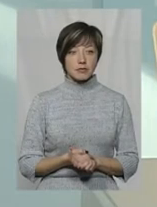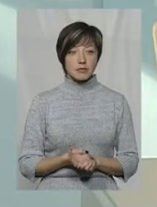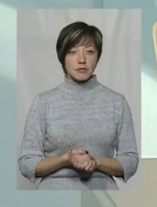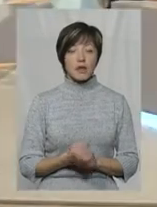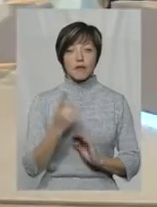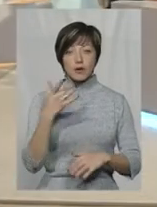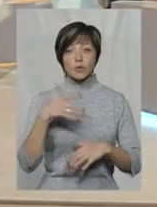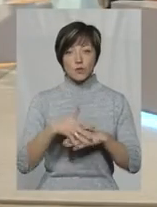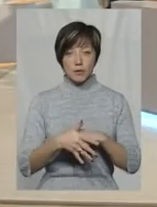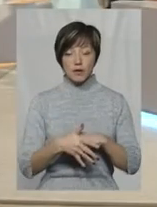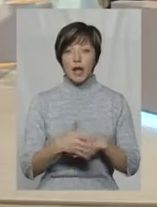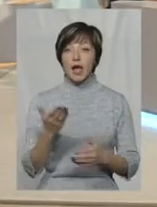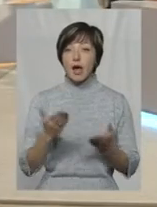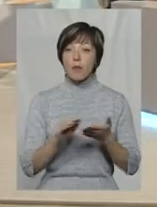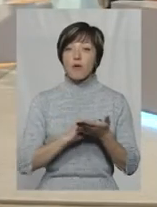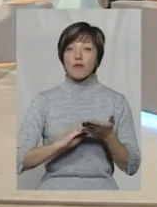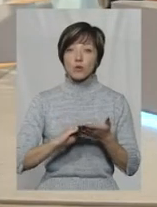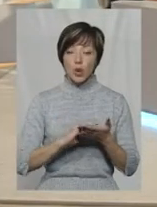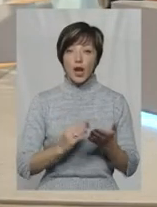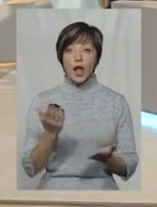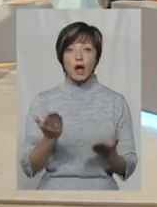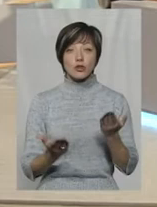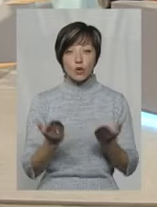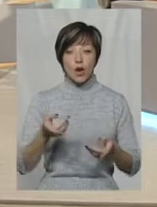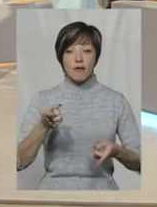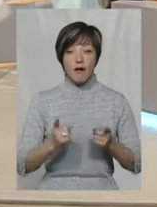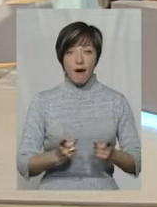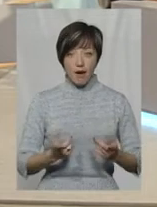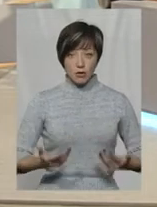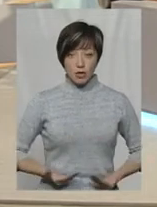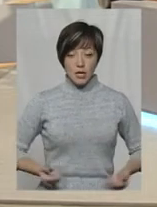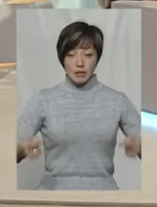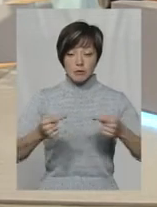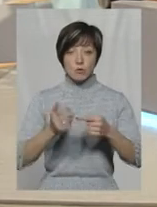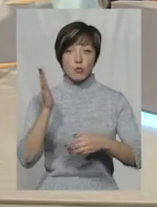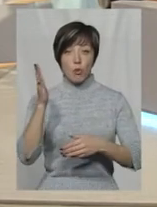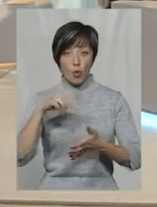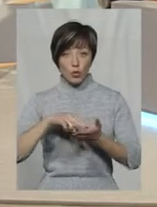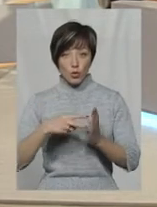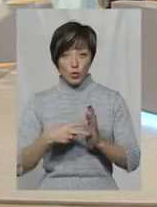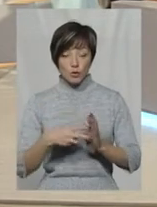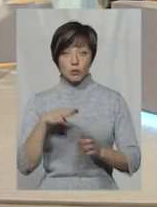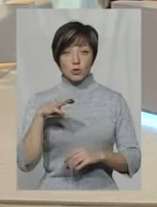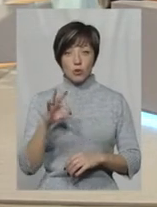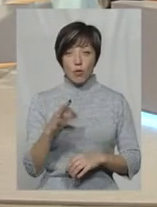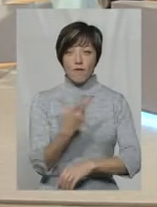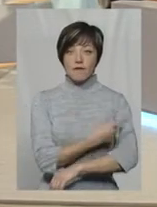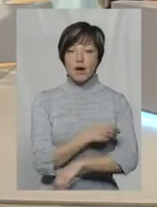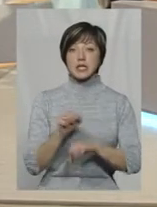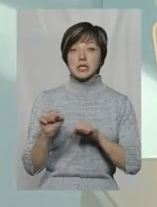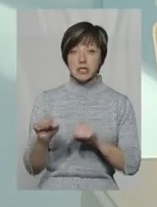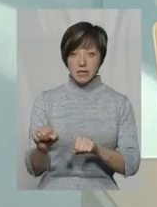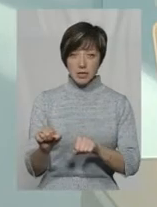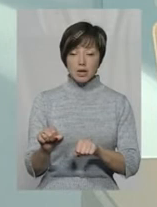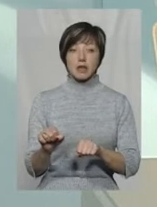ви розумієте. Я ще раз повторюю, якщо реалії будуть збігатись з прогнозом, то вакцина